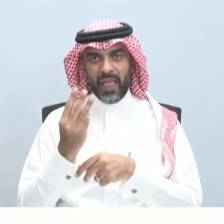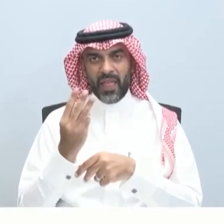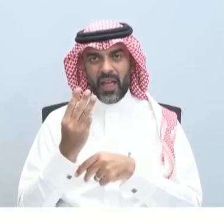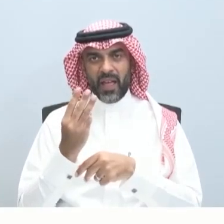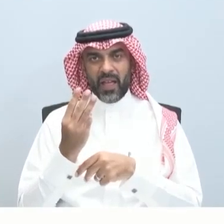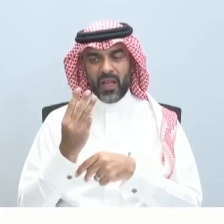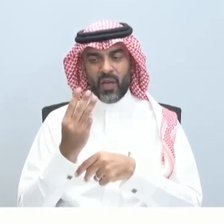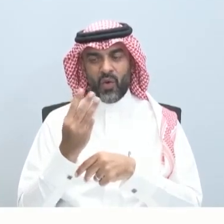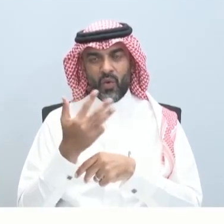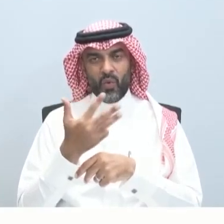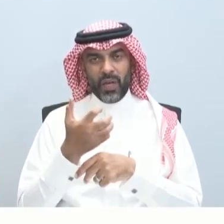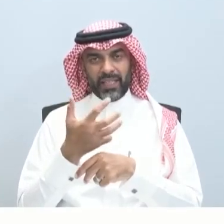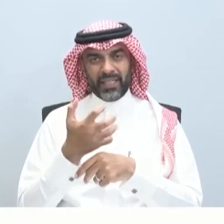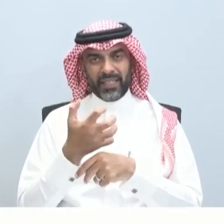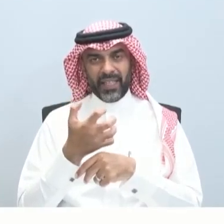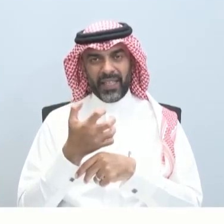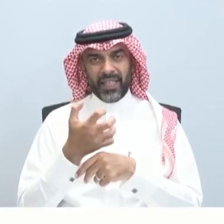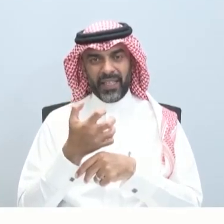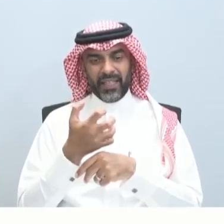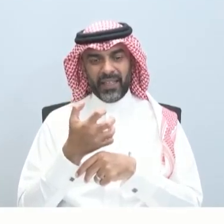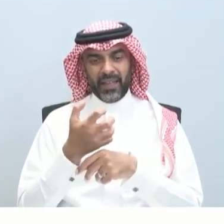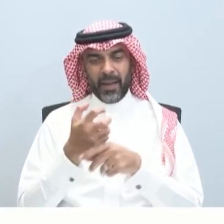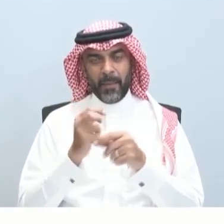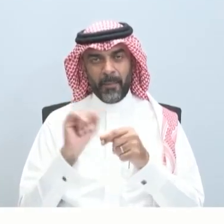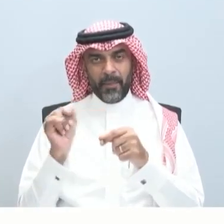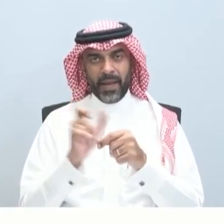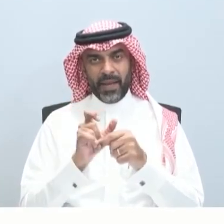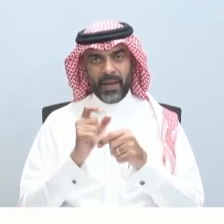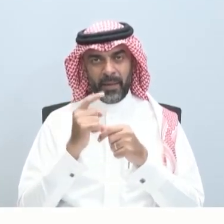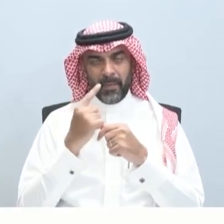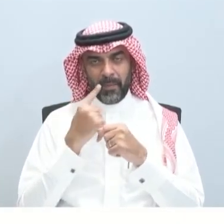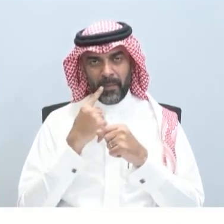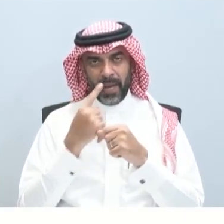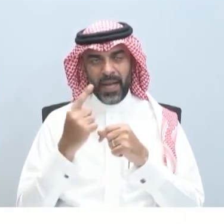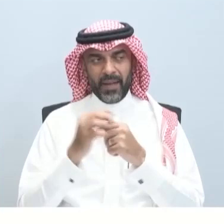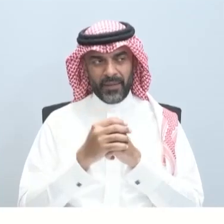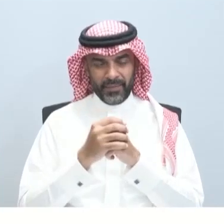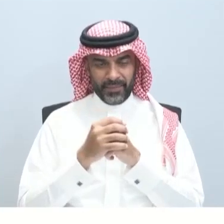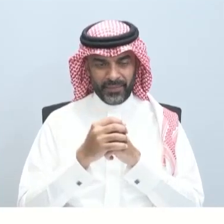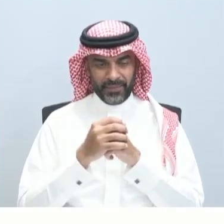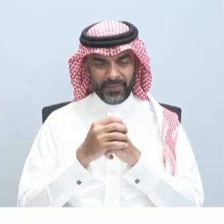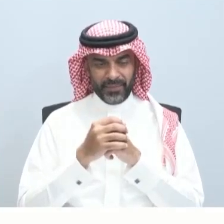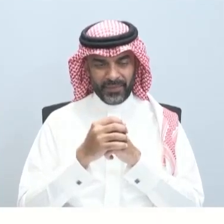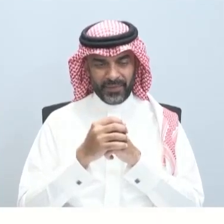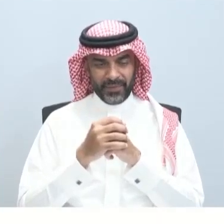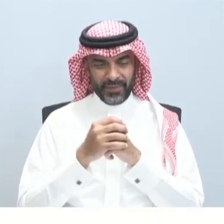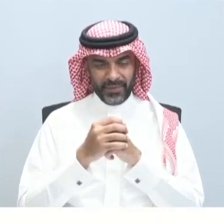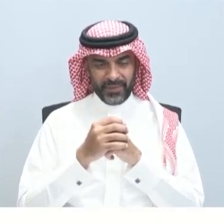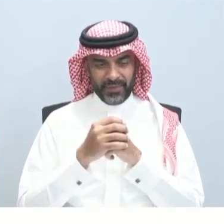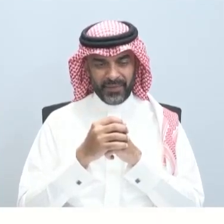لدينا كم عمود تسعه اعمده كامله والعمود العاشر به ثلاثه اذا ثلاثه